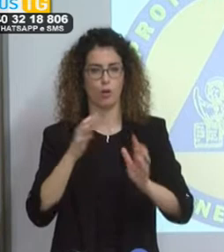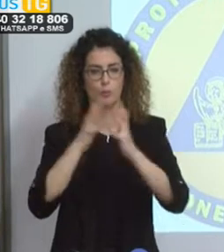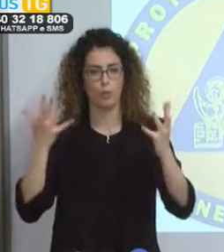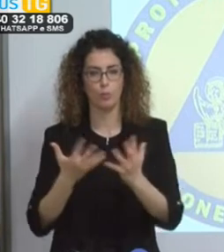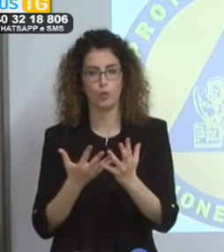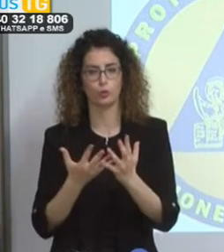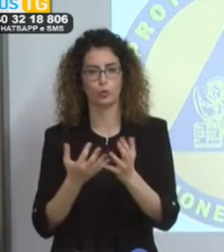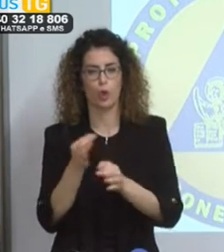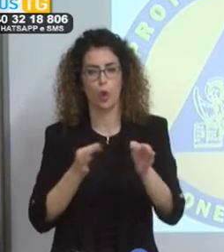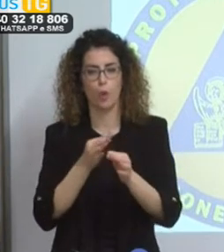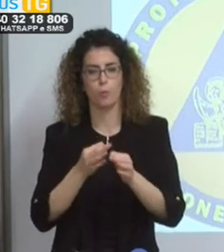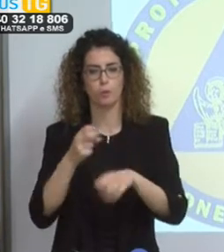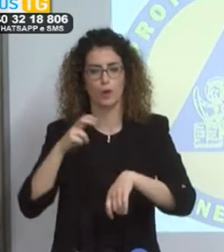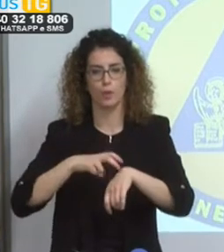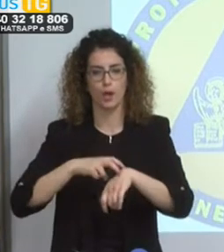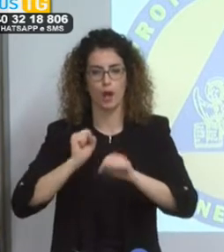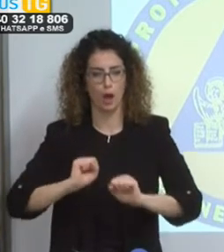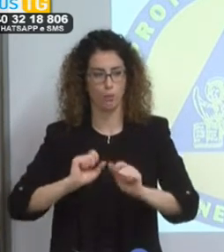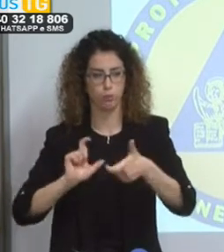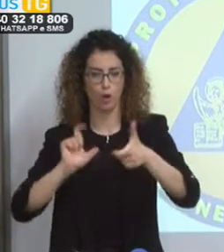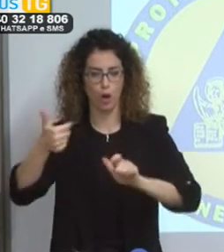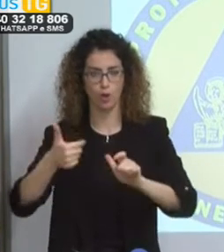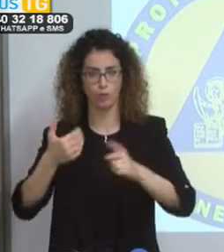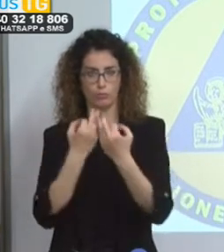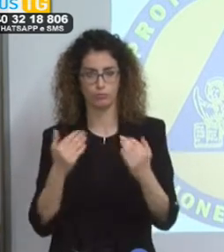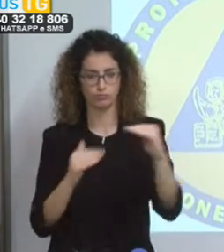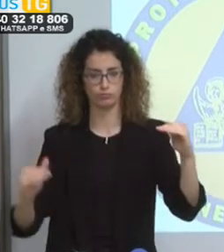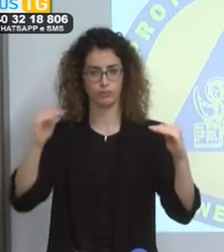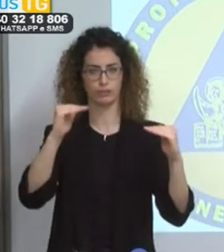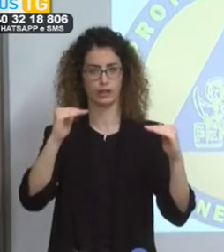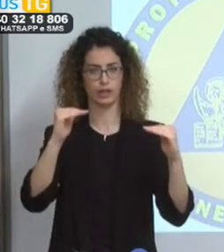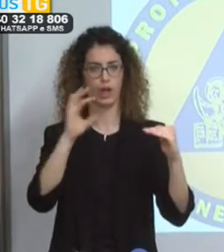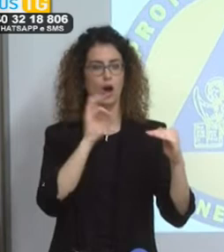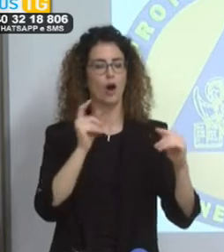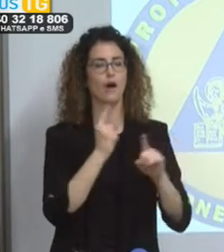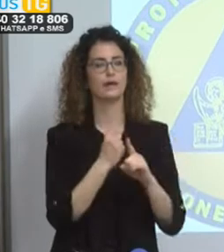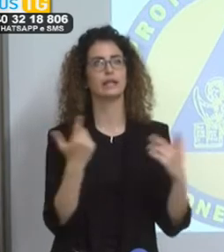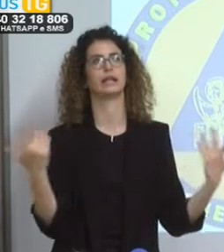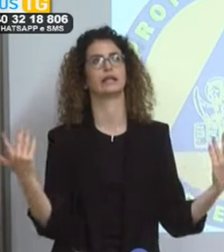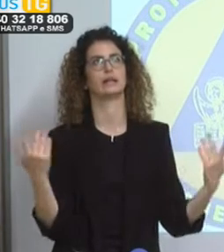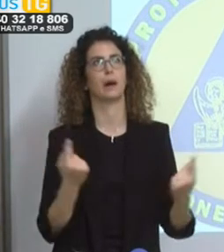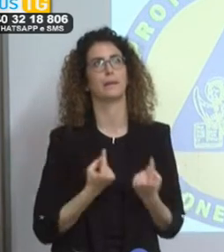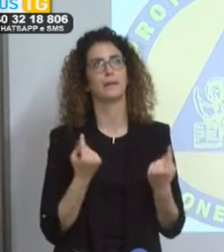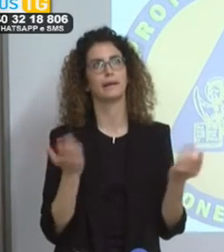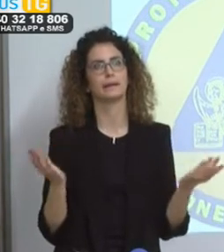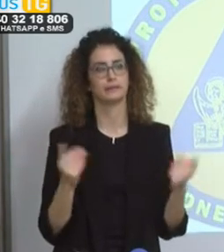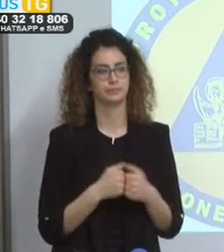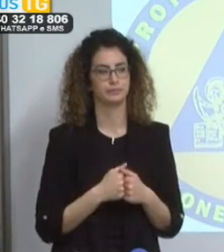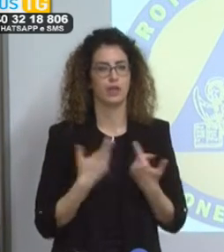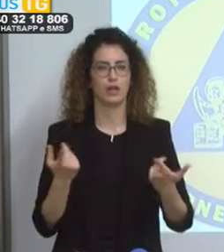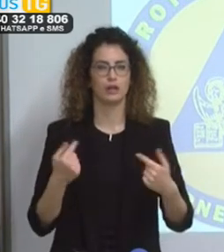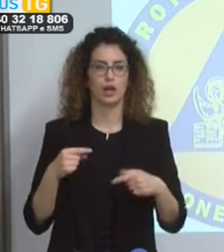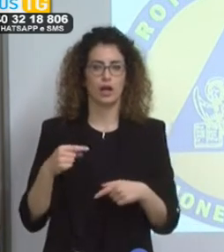secondo lei oppure ci dobbiamo rassegnare eternamente a quello che la provvidenza ci destina? Intanto ce